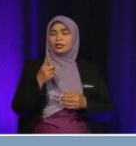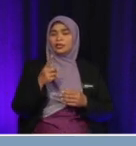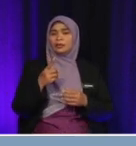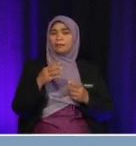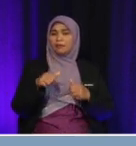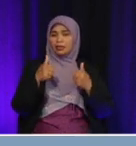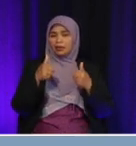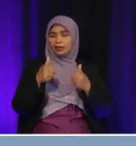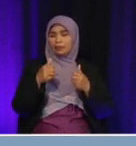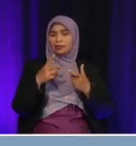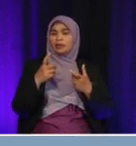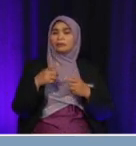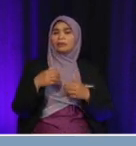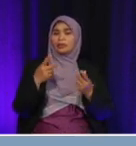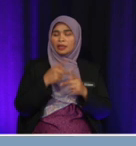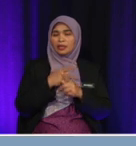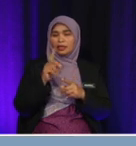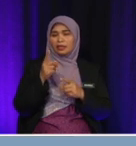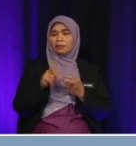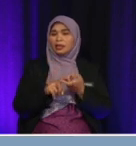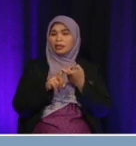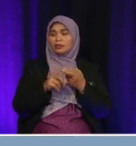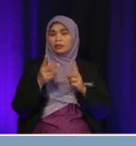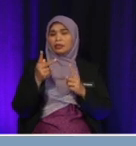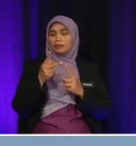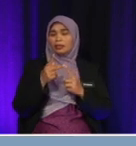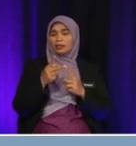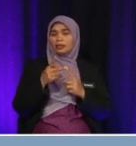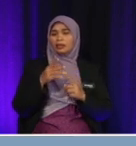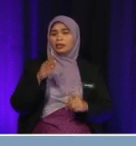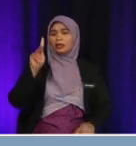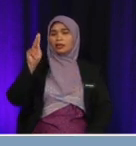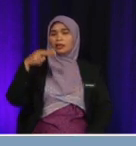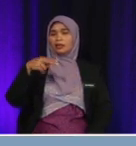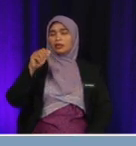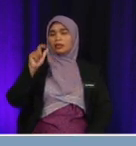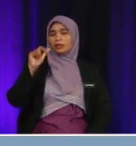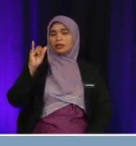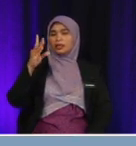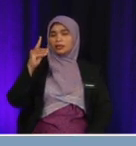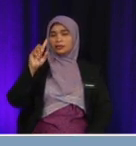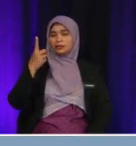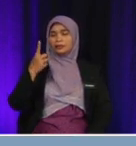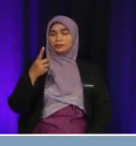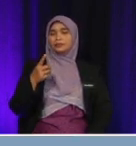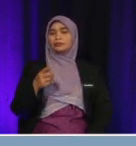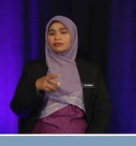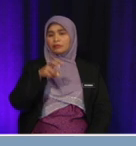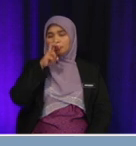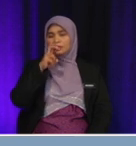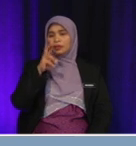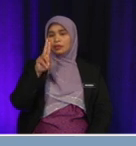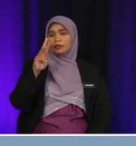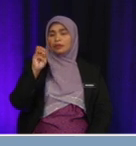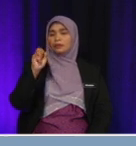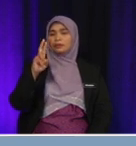peperangan bergantung kepada Khalid alwalid sahaja mesti ada pergantungan kepada Allah bukan bergantung kepada Khalid al-walid jadi ketegasan Saidina